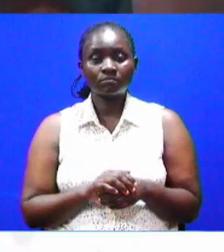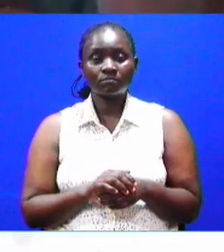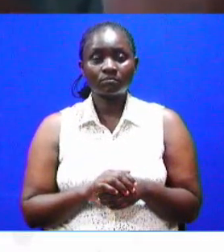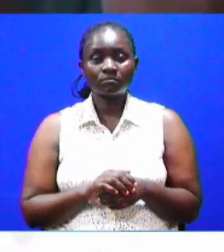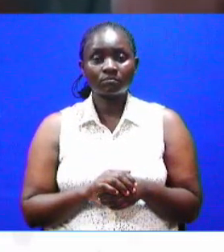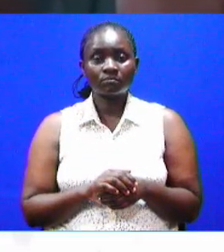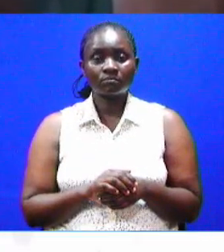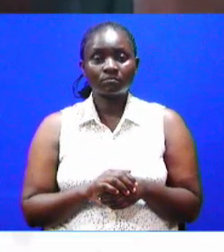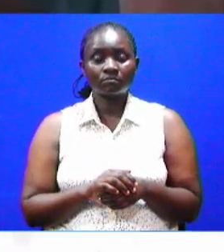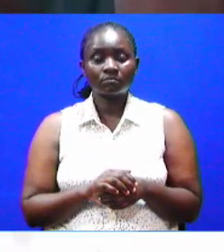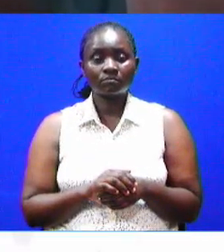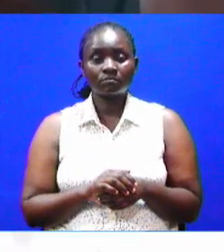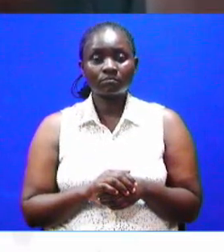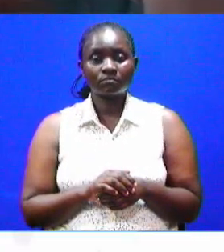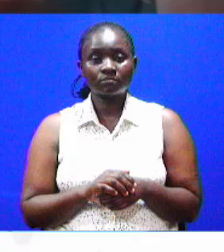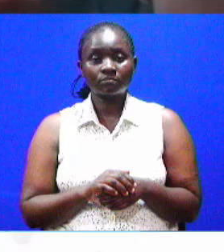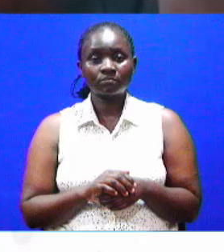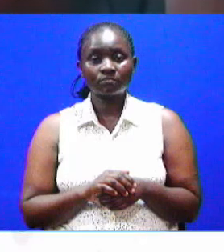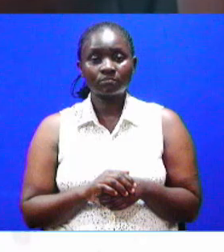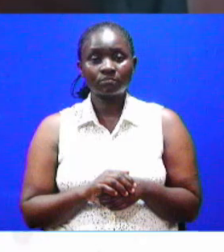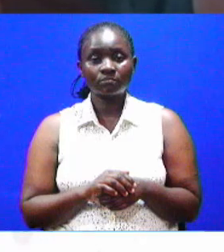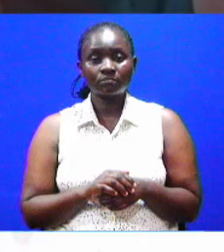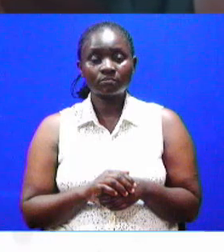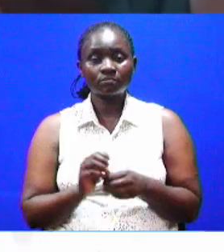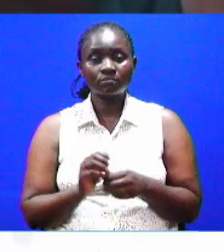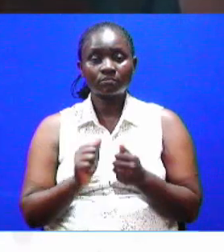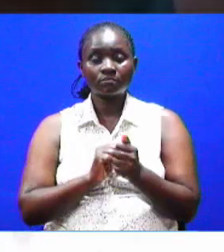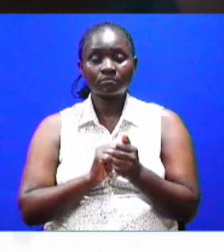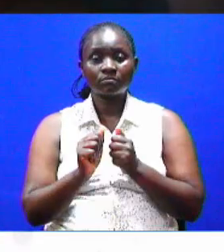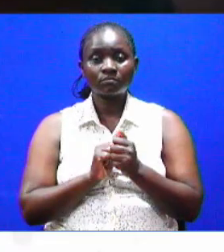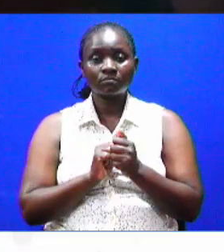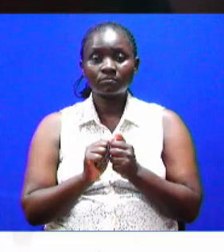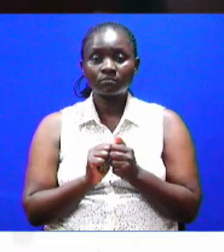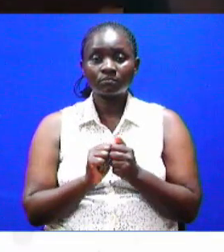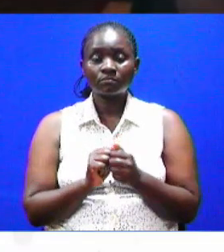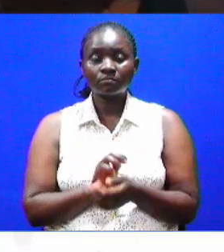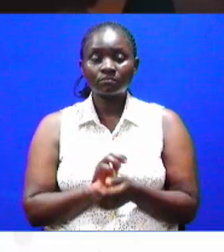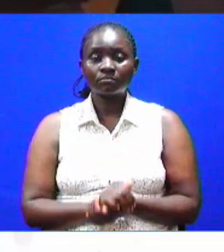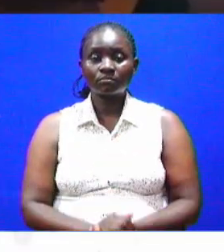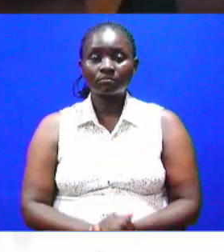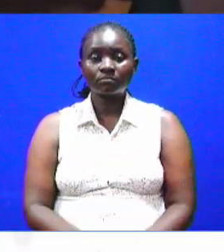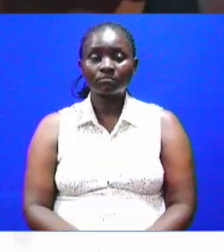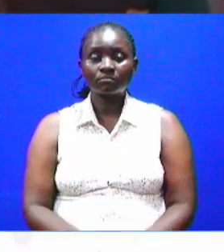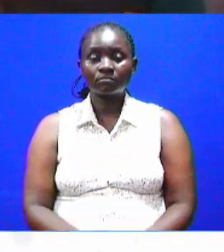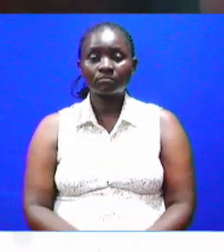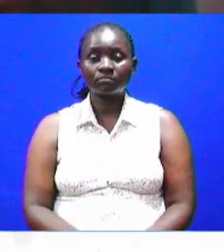gokonyeka lituko lya Friday naro ntobese mo yetu ya kionyo egiye go chikubwata mo